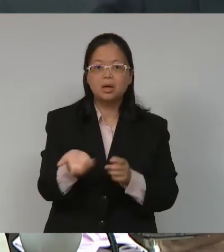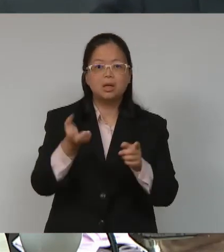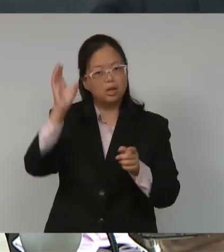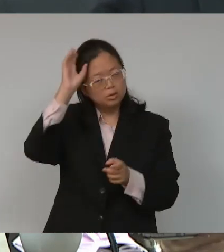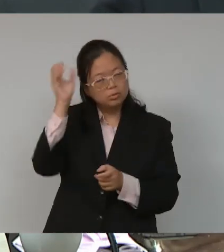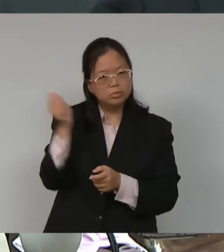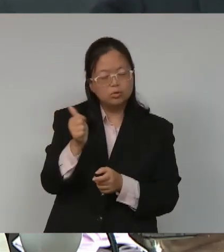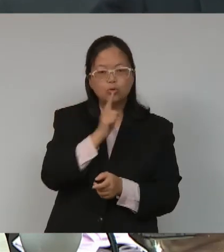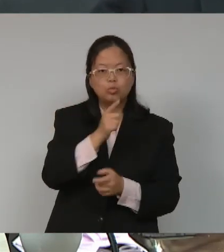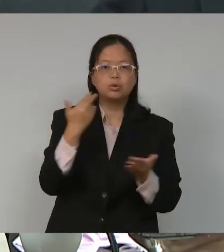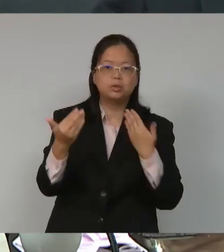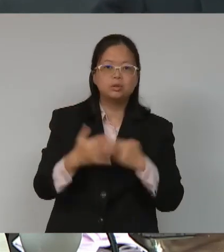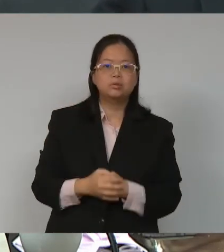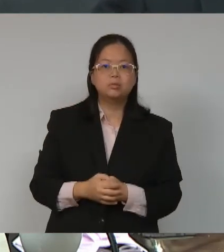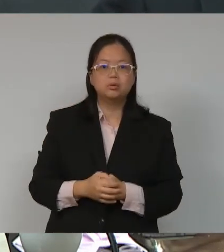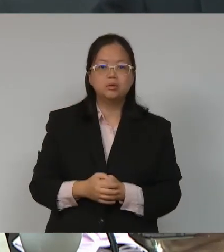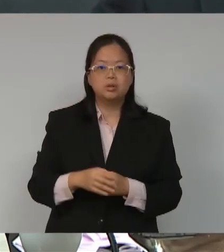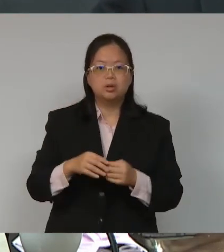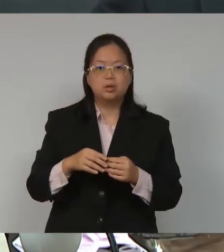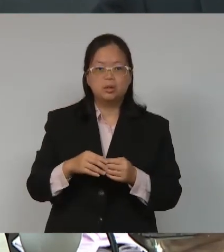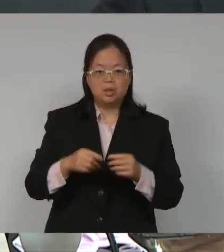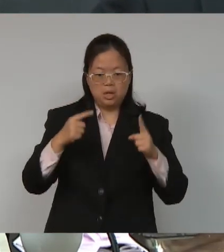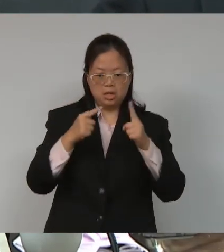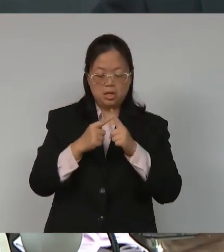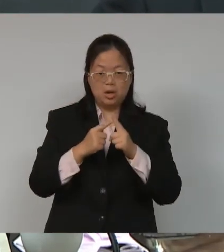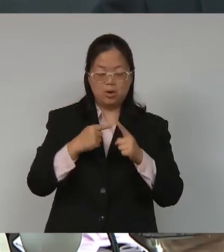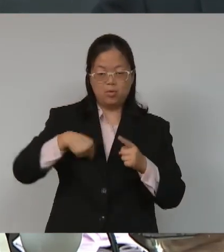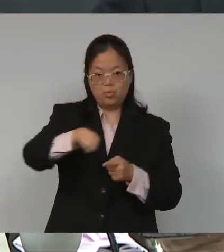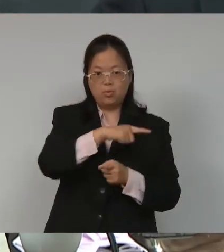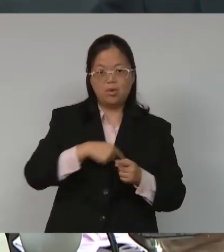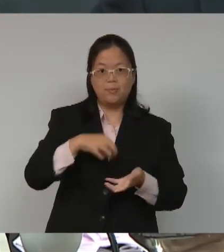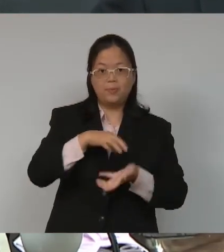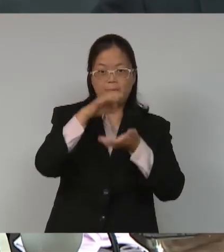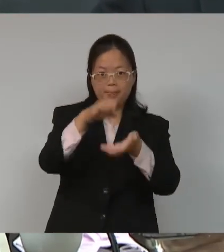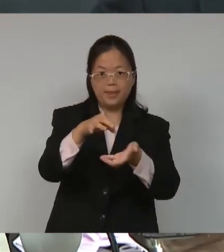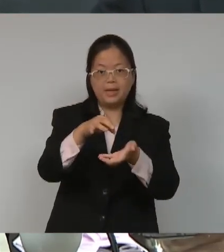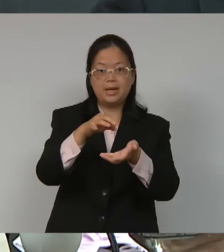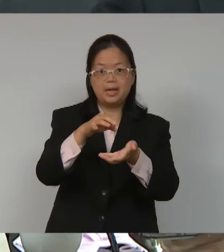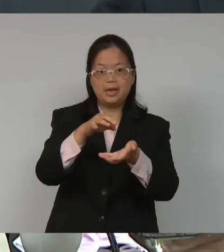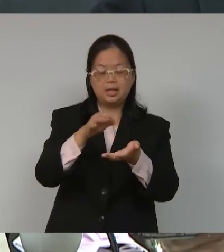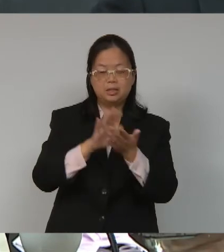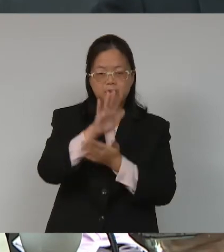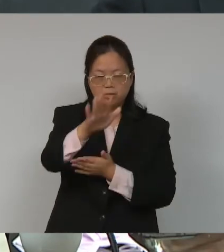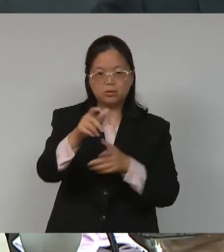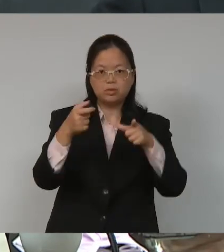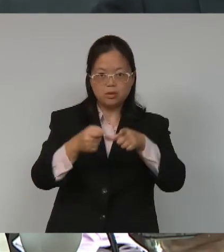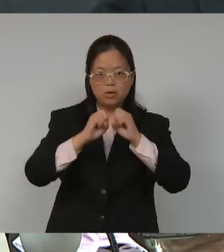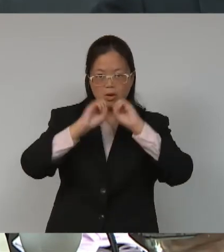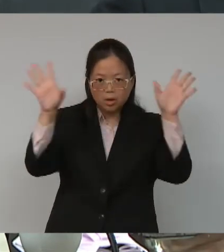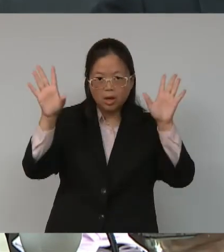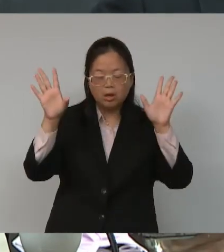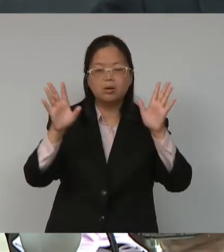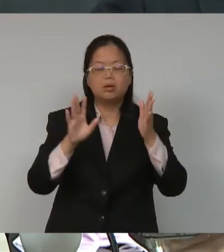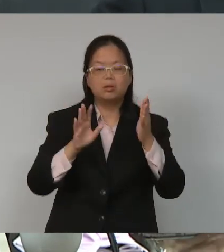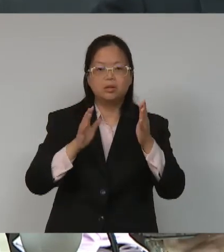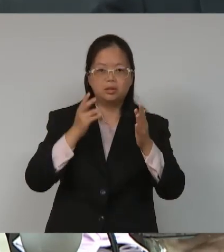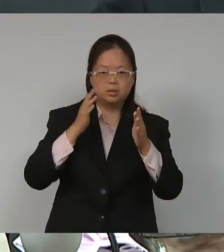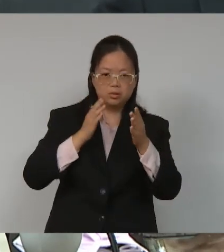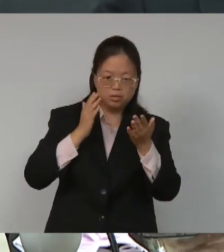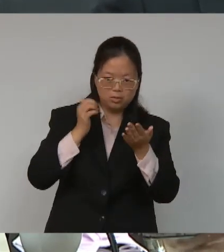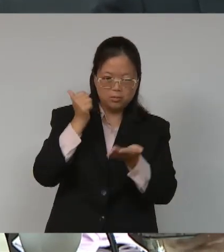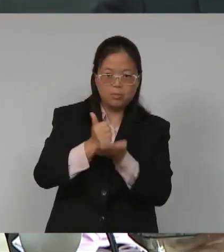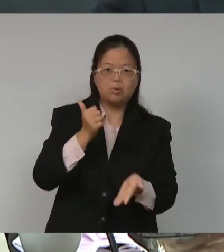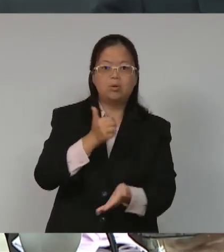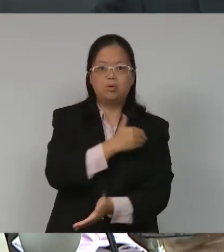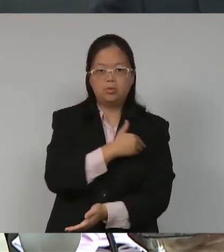楚，他认为只有在人民提案的情况下才会有公告成立后的问题。好，所以根本就不包括所谓的